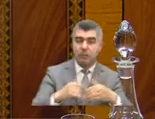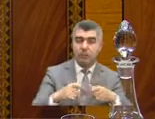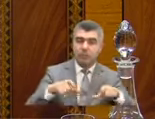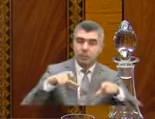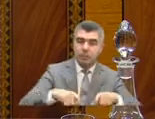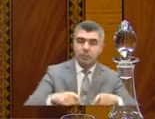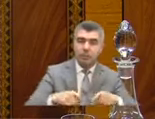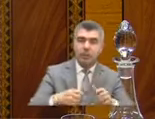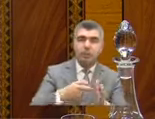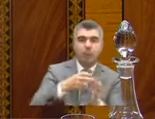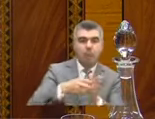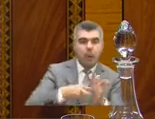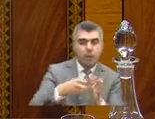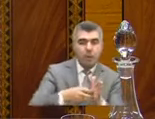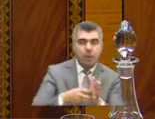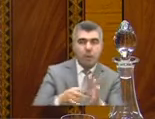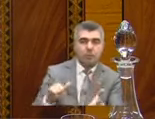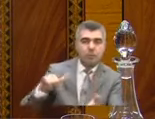والسككية والجوية